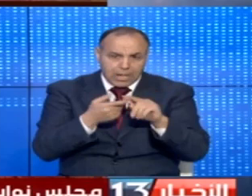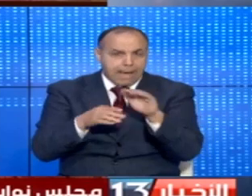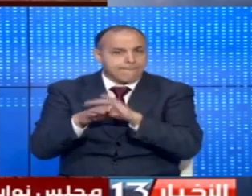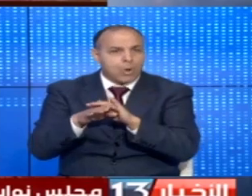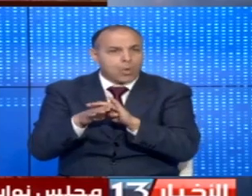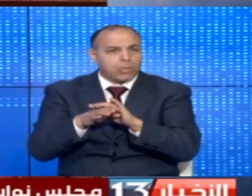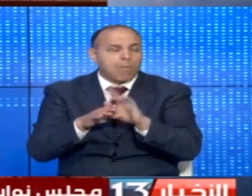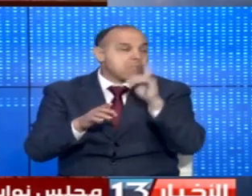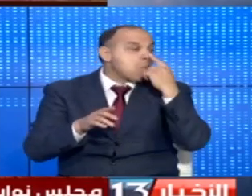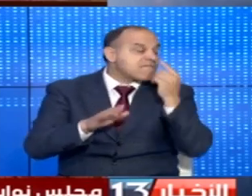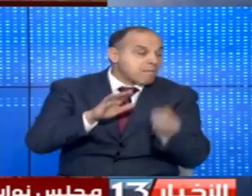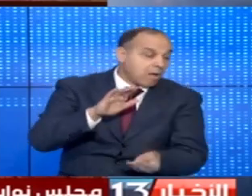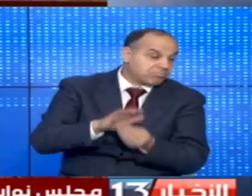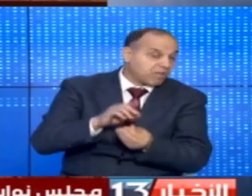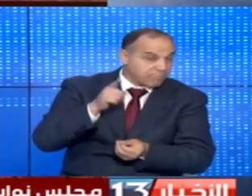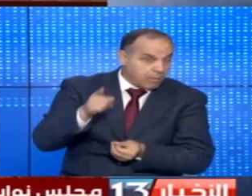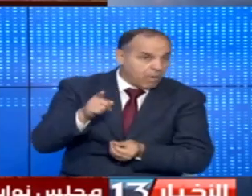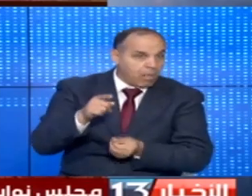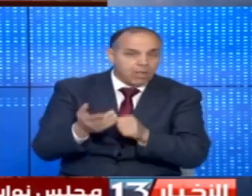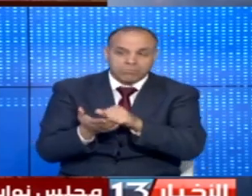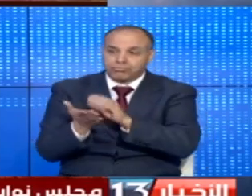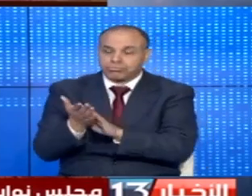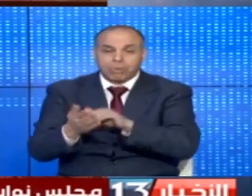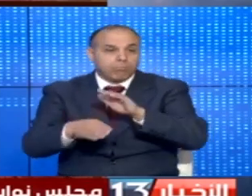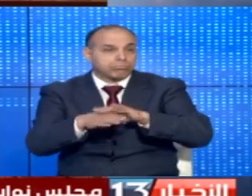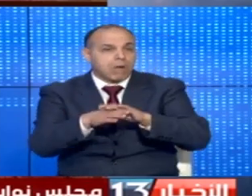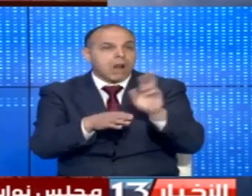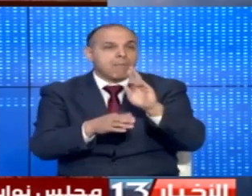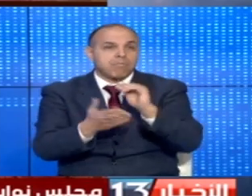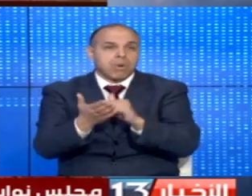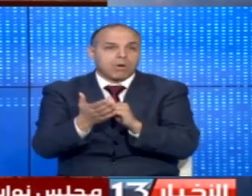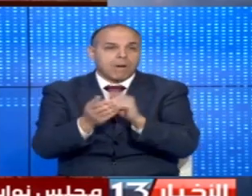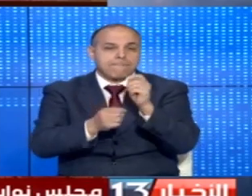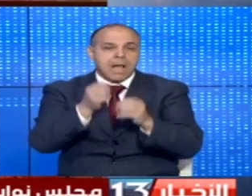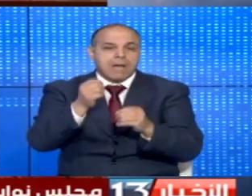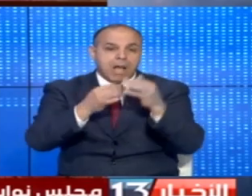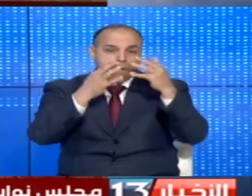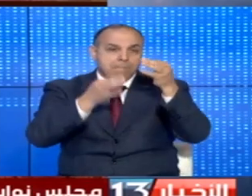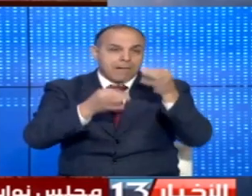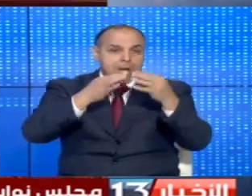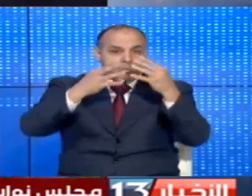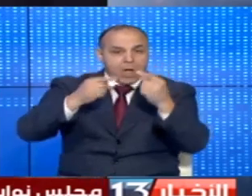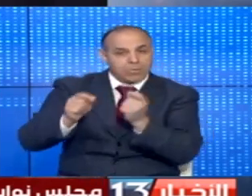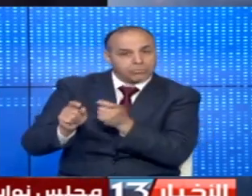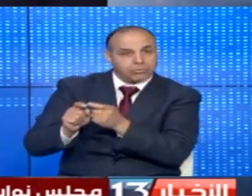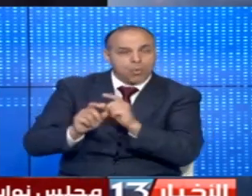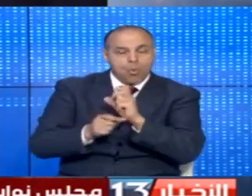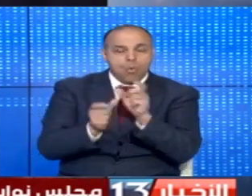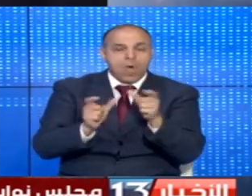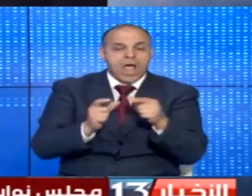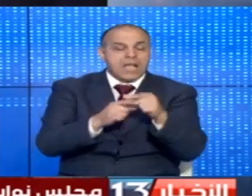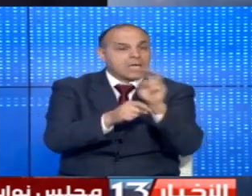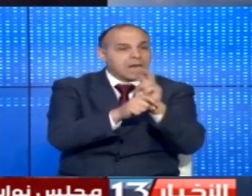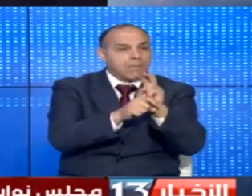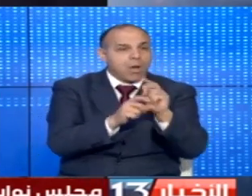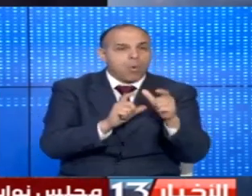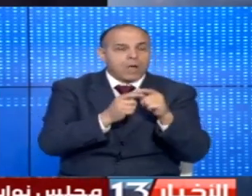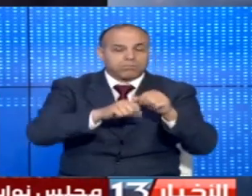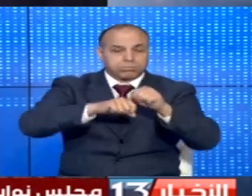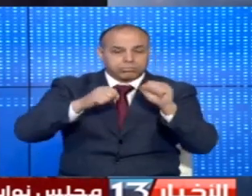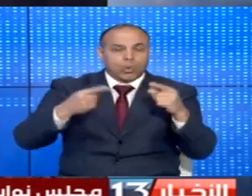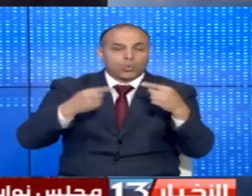شبهات الفساد وتفعيل توصيات تقرير المحكمه محكمه المحاسبات وهيئه الرقابه والهيئه الوطنيه